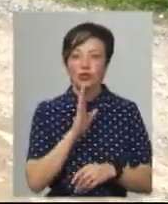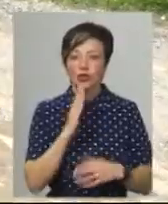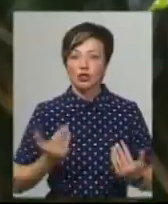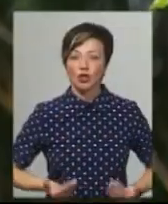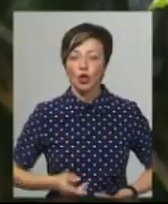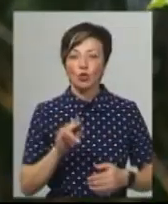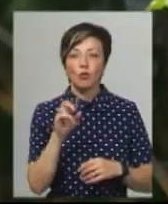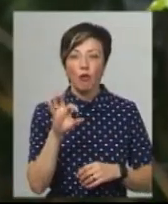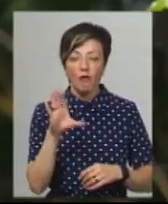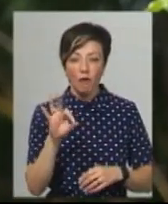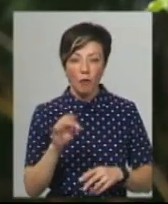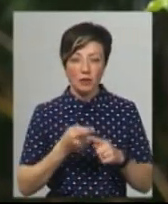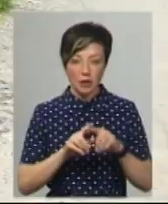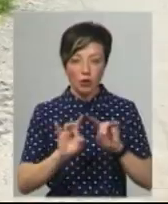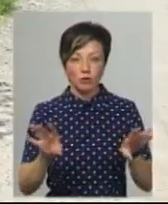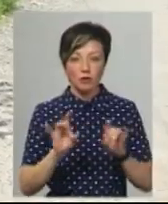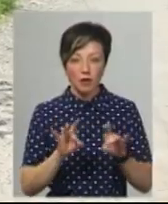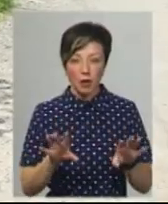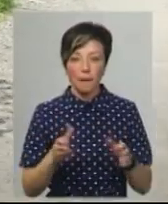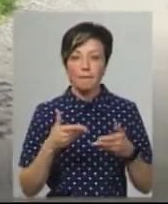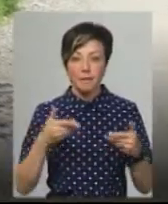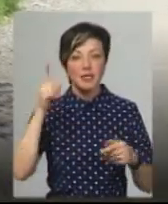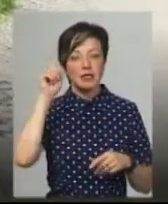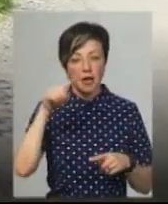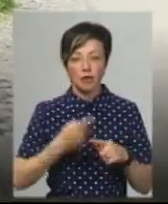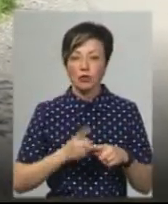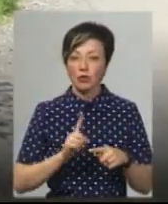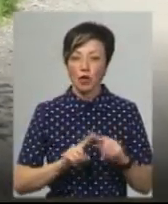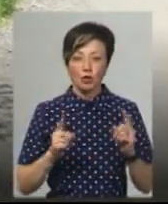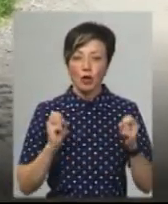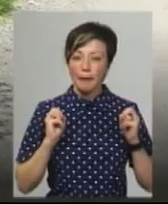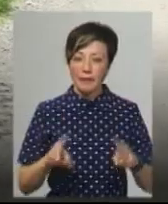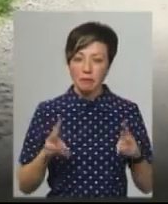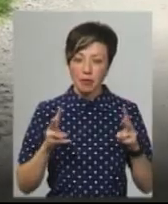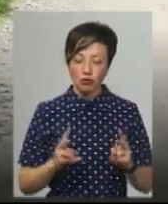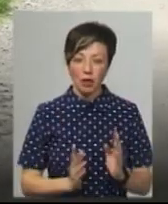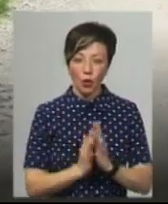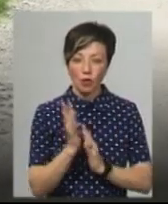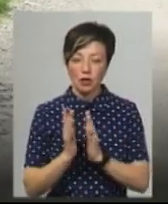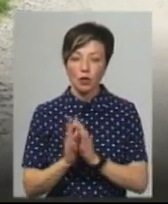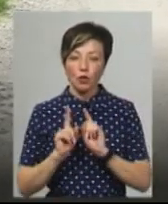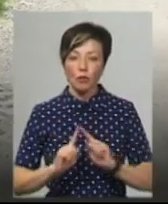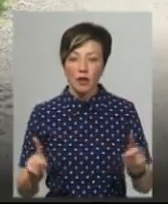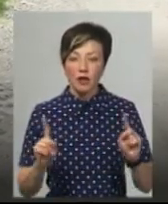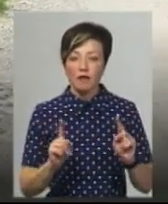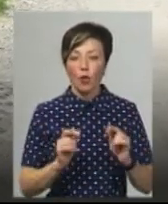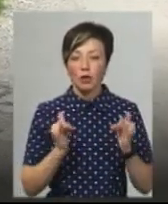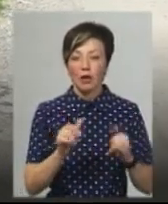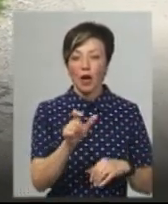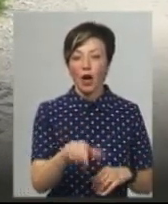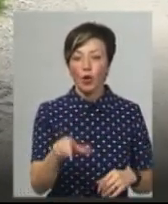Антоніна Курашова про цю рослину розповідає. Ми знаємо, що то дуже небезпечна рослина, особливо для тих людей,